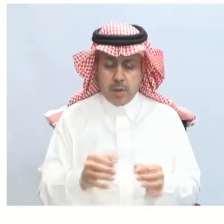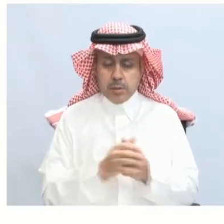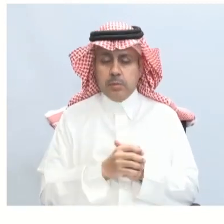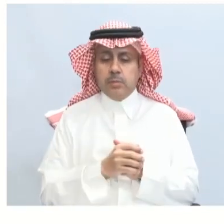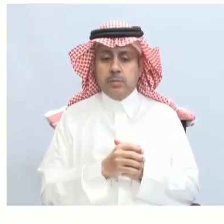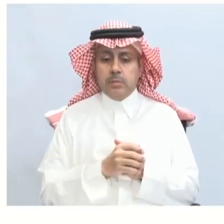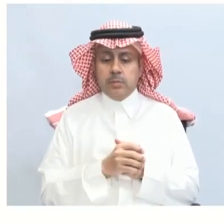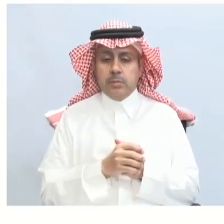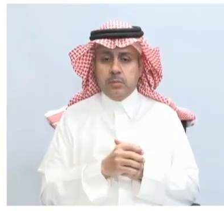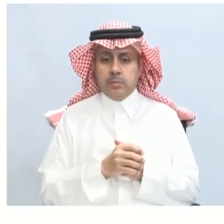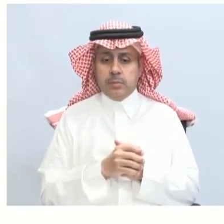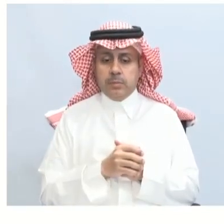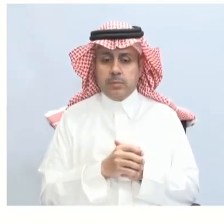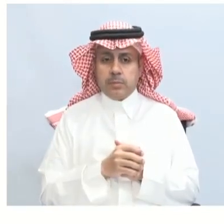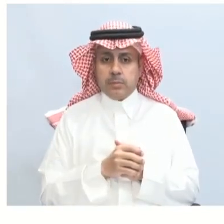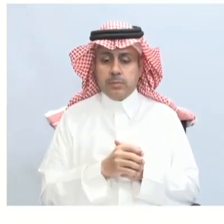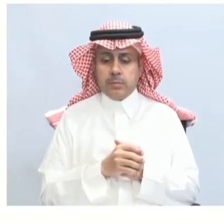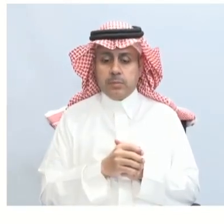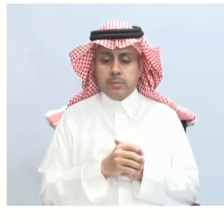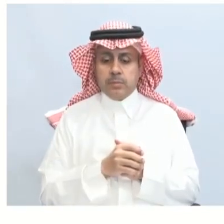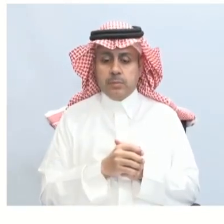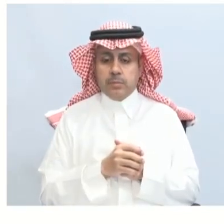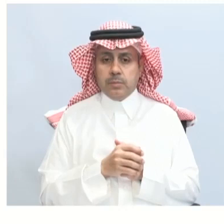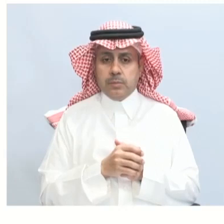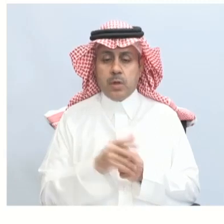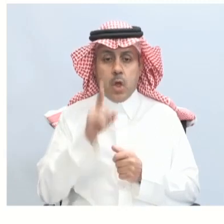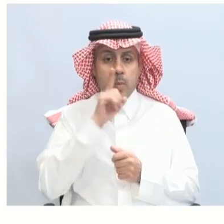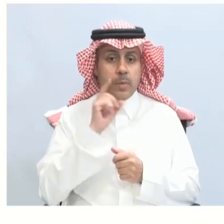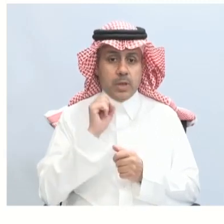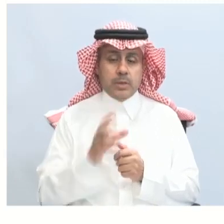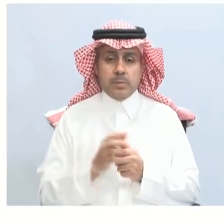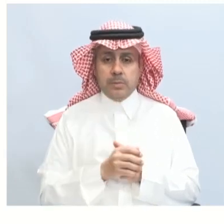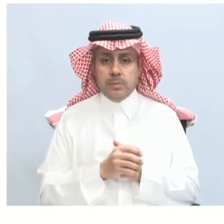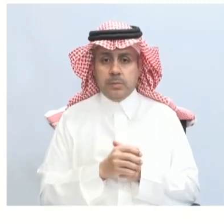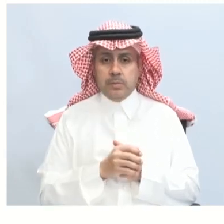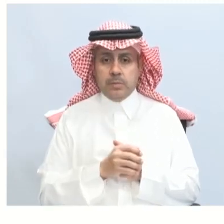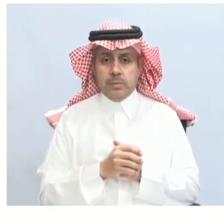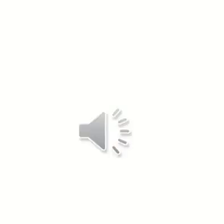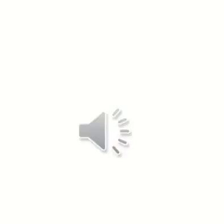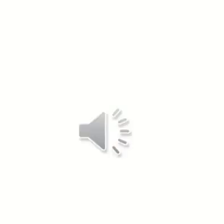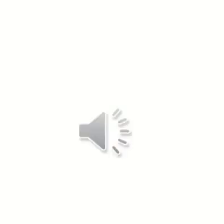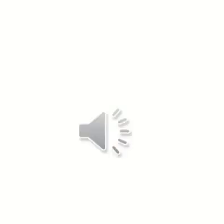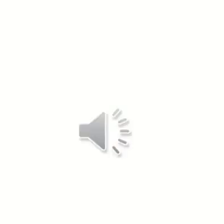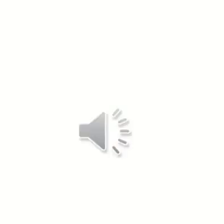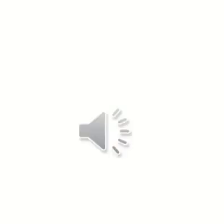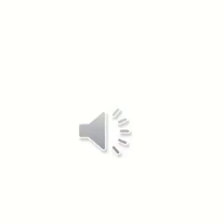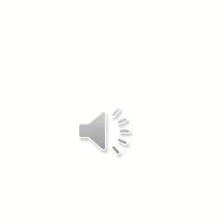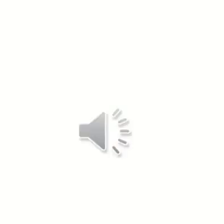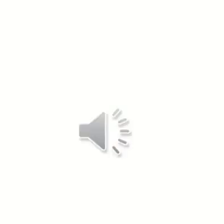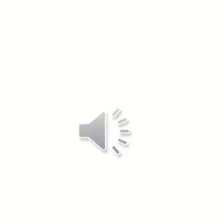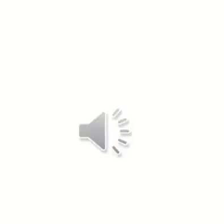لهذه الايات حتى بعد ذلك ننطلق في تفسيرها اعوذ بالله من الشيطان الرجيم اتل